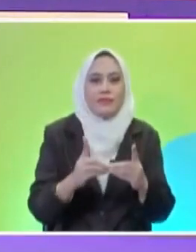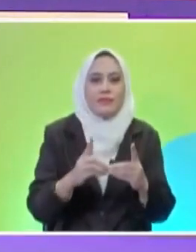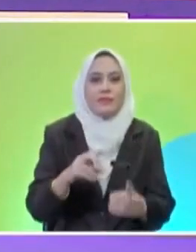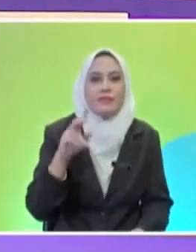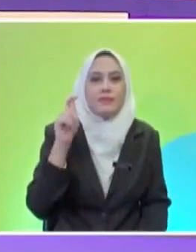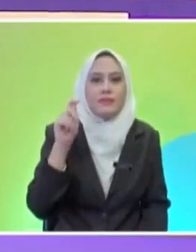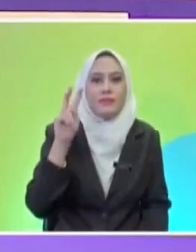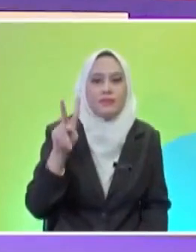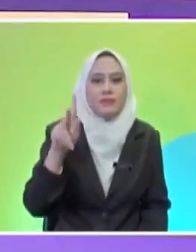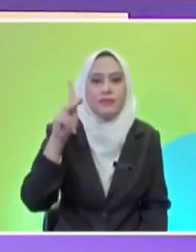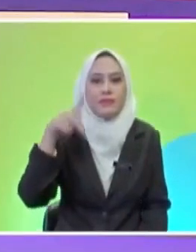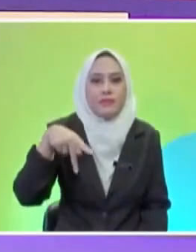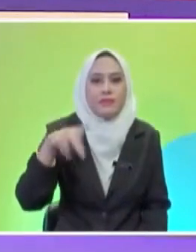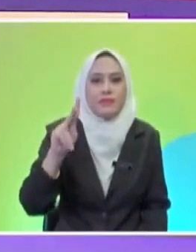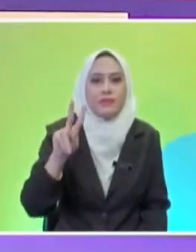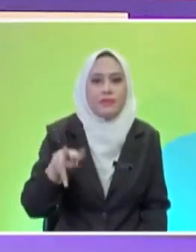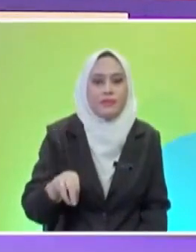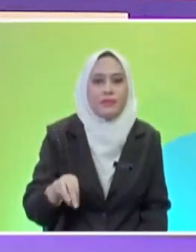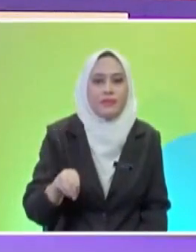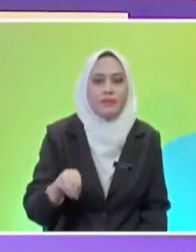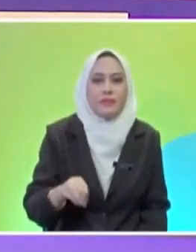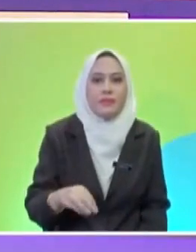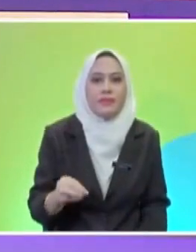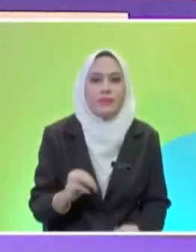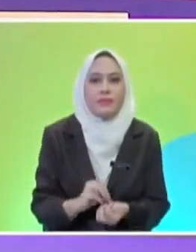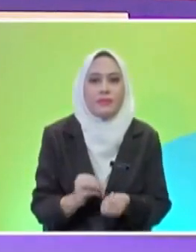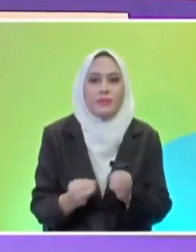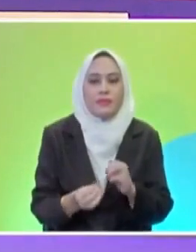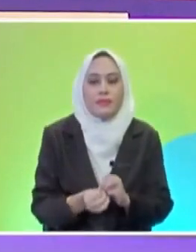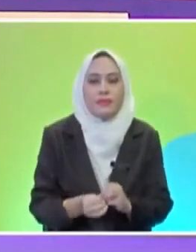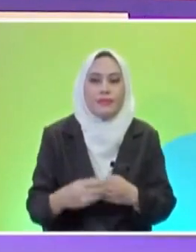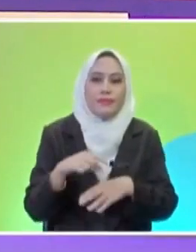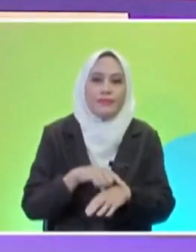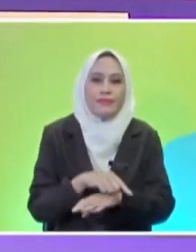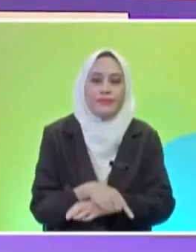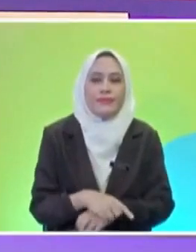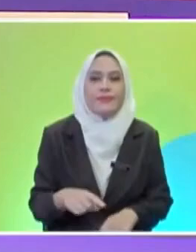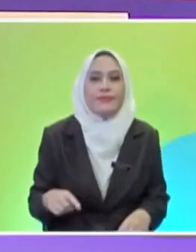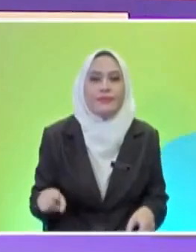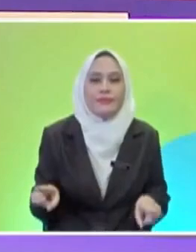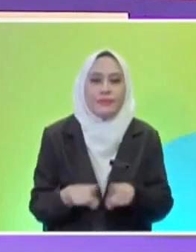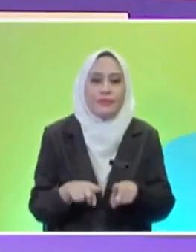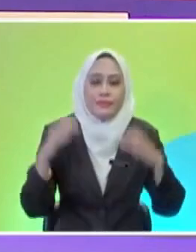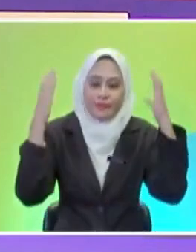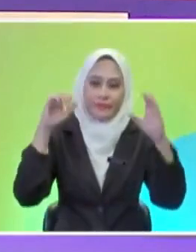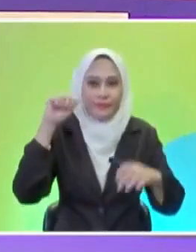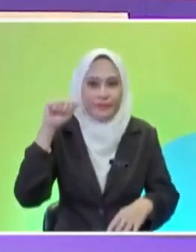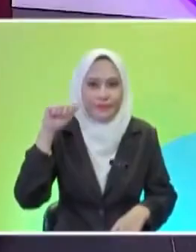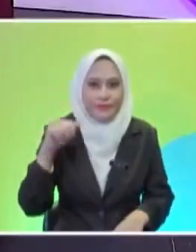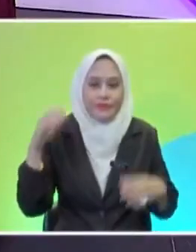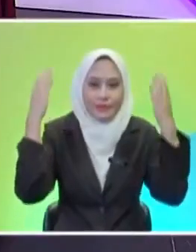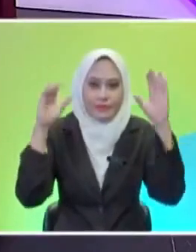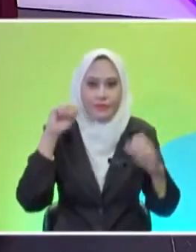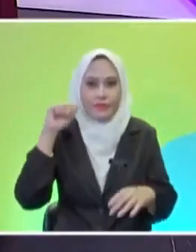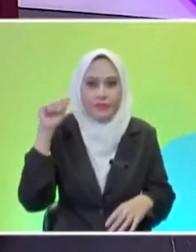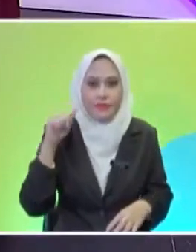slot prasekolah. Sama-sama kita belajar mata pelajaran matematik awal bersama saya Cikgu Aisyah. Cikgu Aisyah,